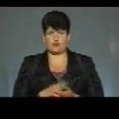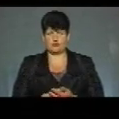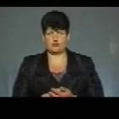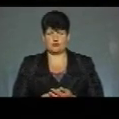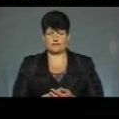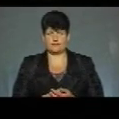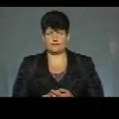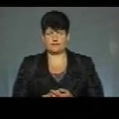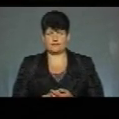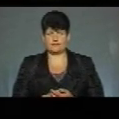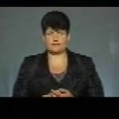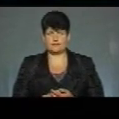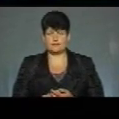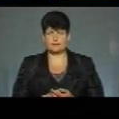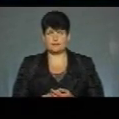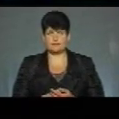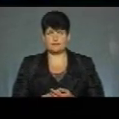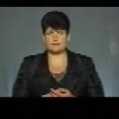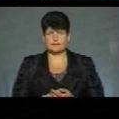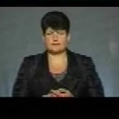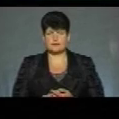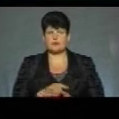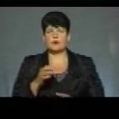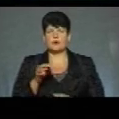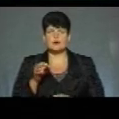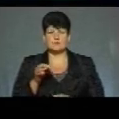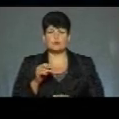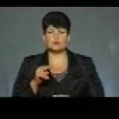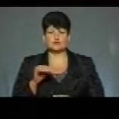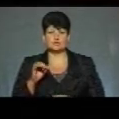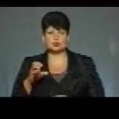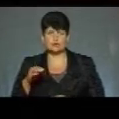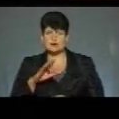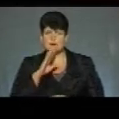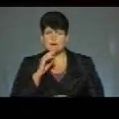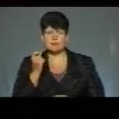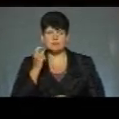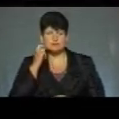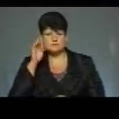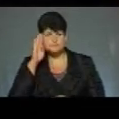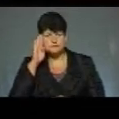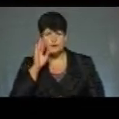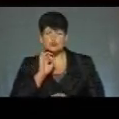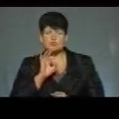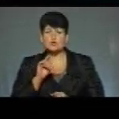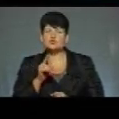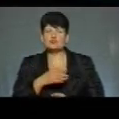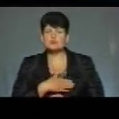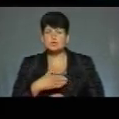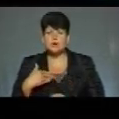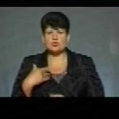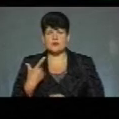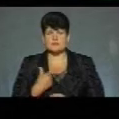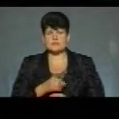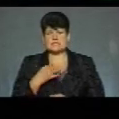неї побічний ефект такий пішов. Олеся Пустовіт – мама 11-річного Данила. Жінка розповідає, чому не хоче